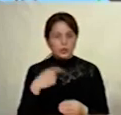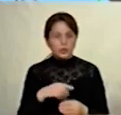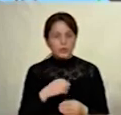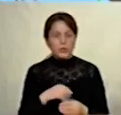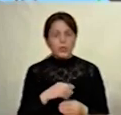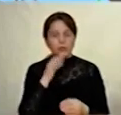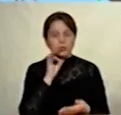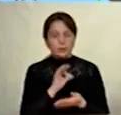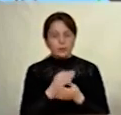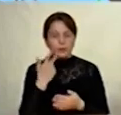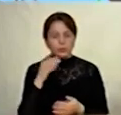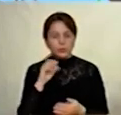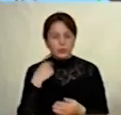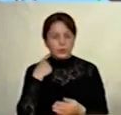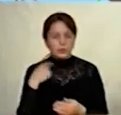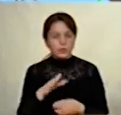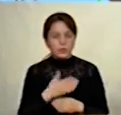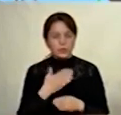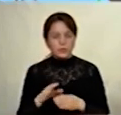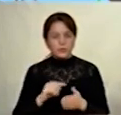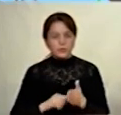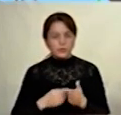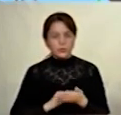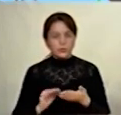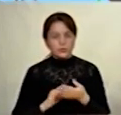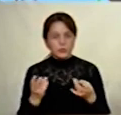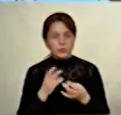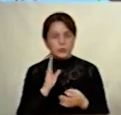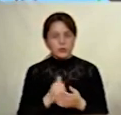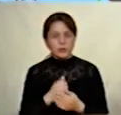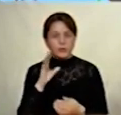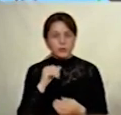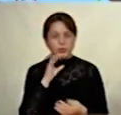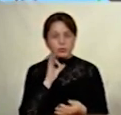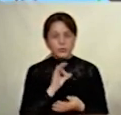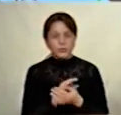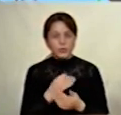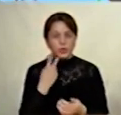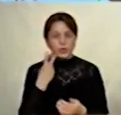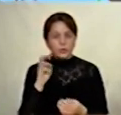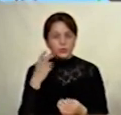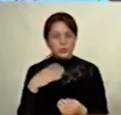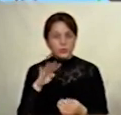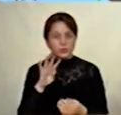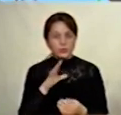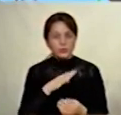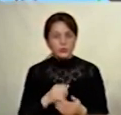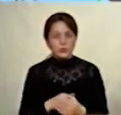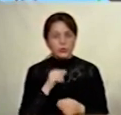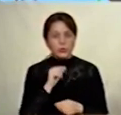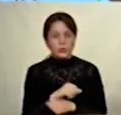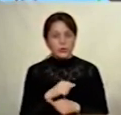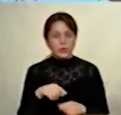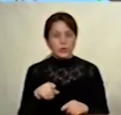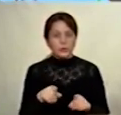raqamni ajratib, virgulni qo'yishimiz kerak bo'ladi. Natijada 2 bütün 1000 dan 244 bo'ldi. Qolganlarni esa